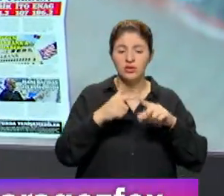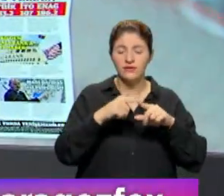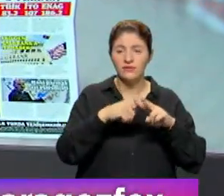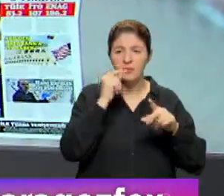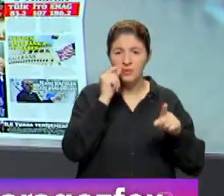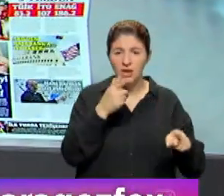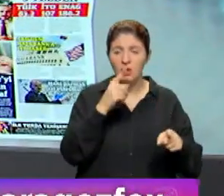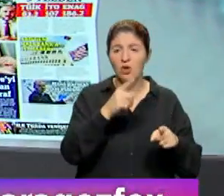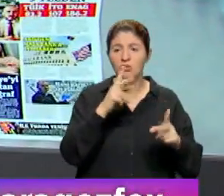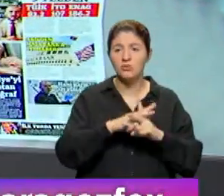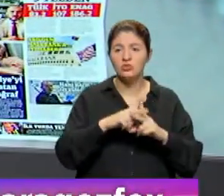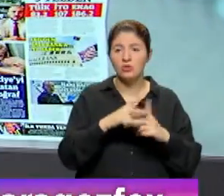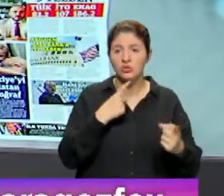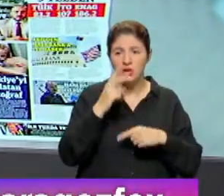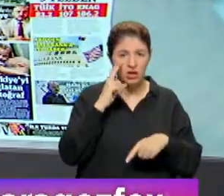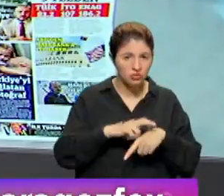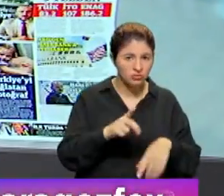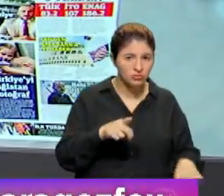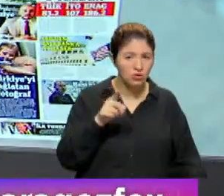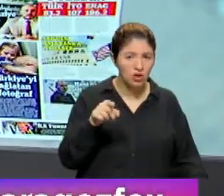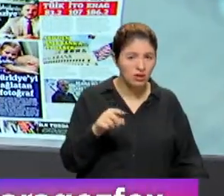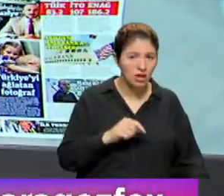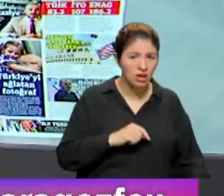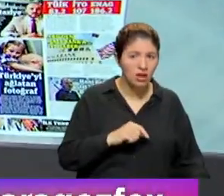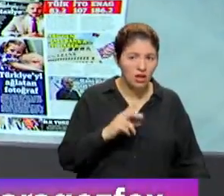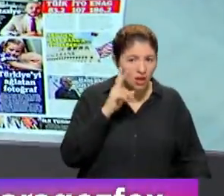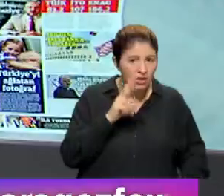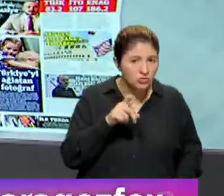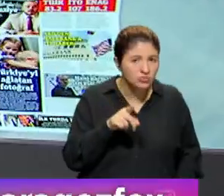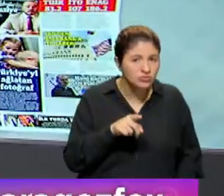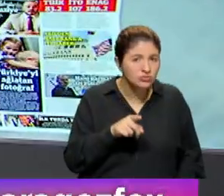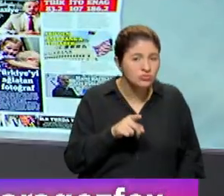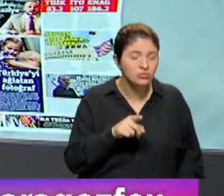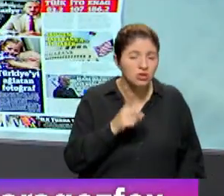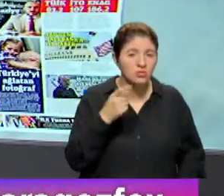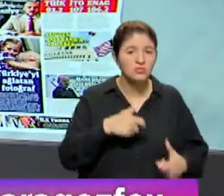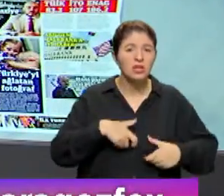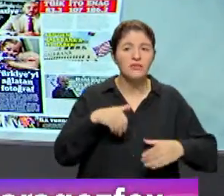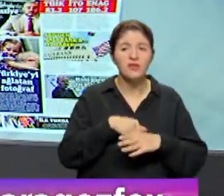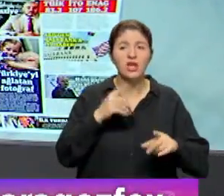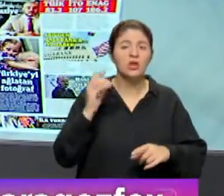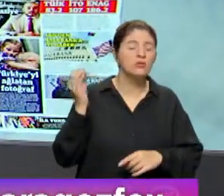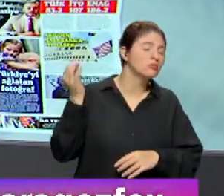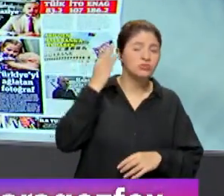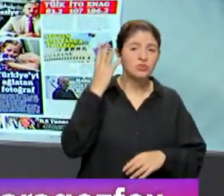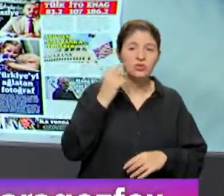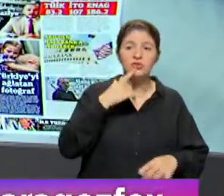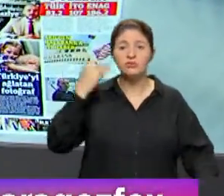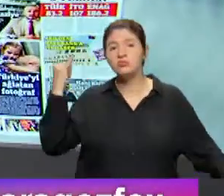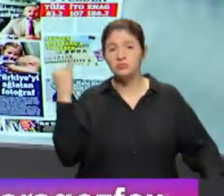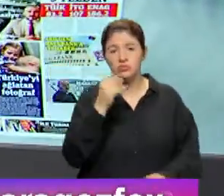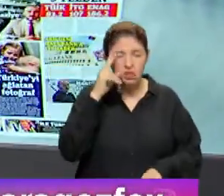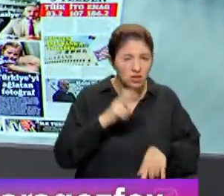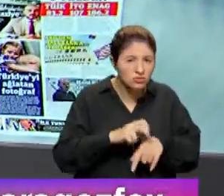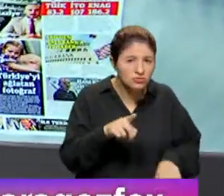musta un polisle diyaloğunu hatırlıyor musunuz orada hatırlıyor musunuz Bir milletvekilinin işittiği hakaretleri